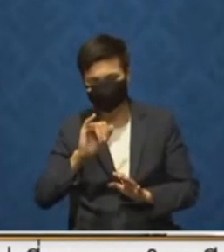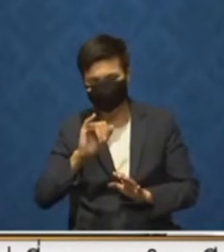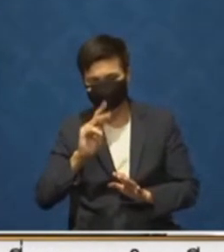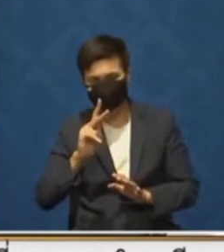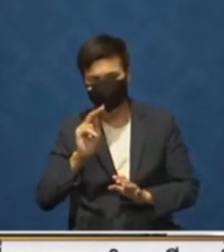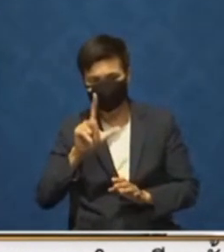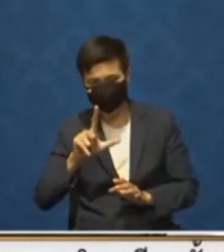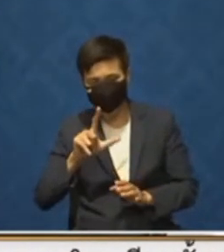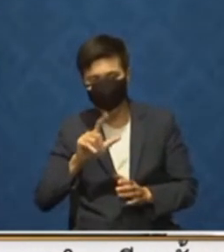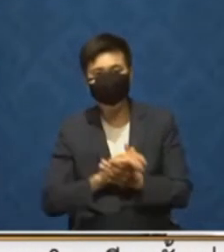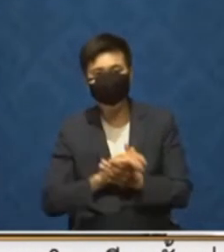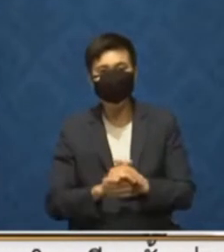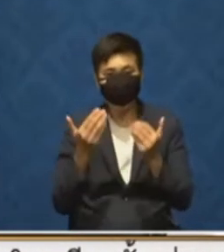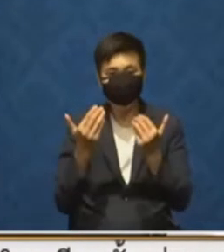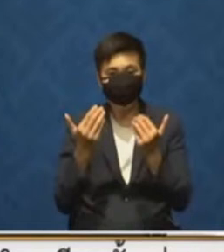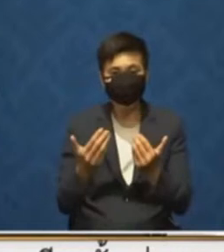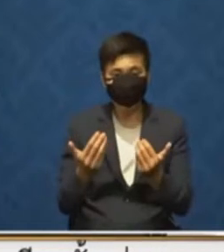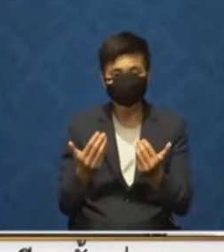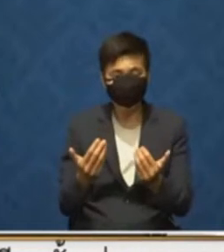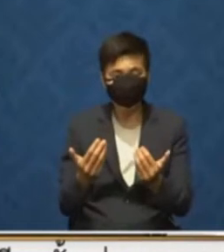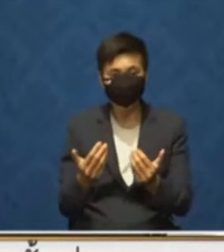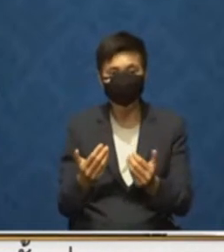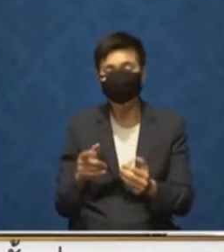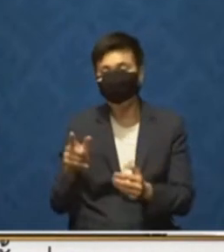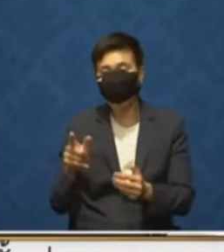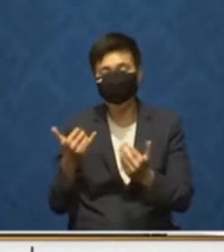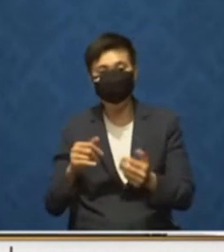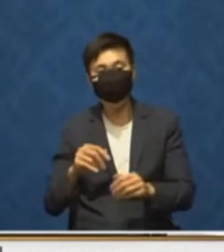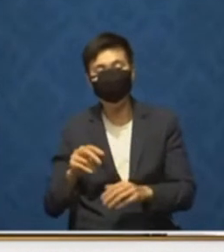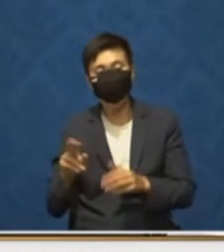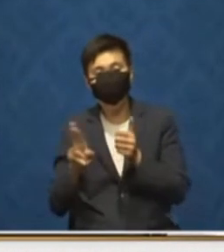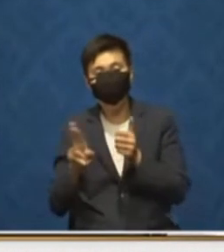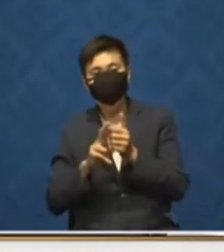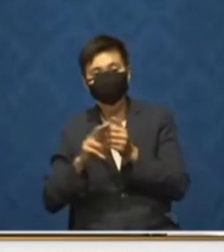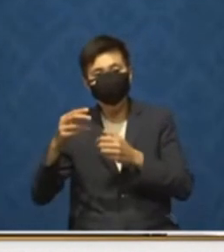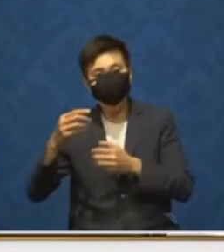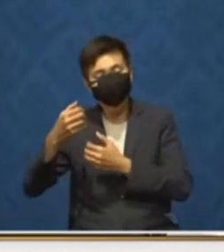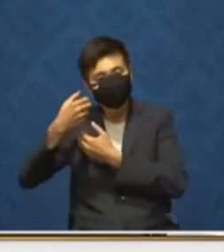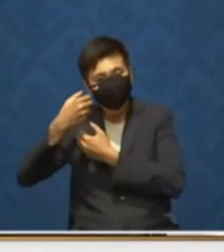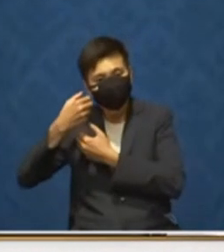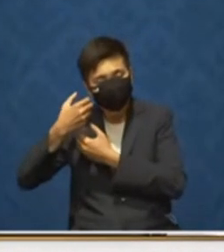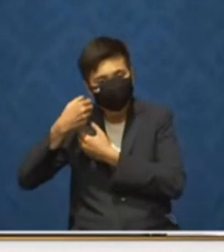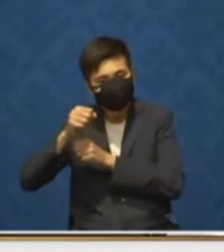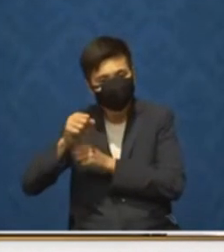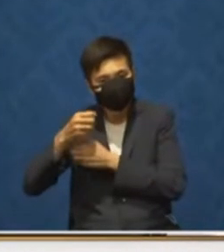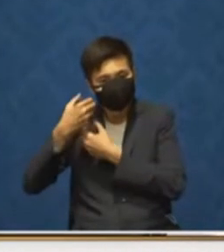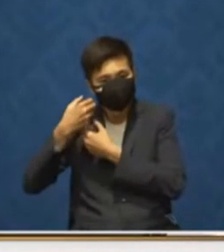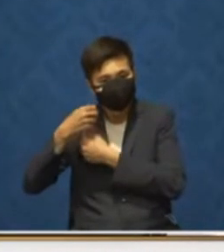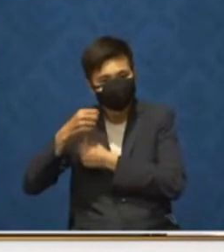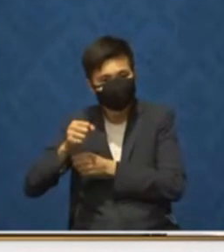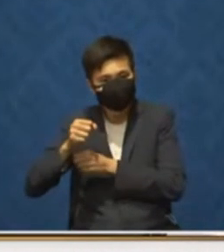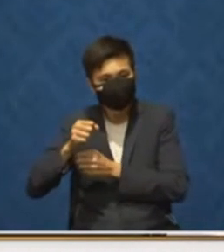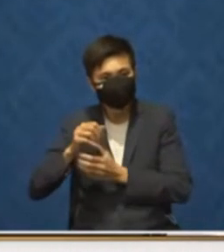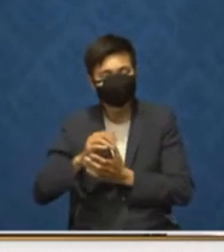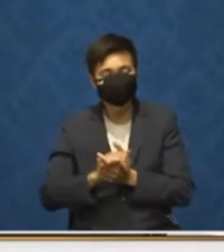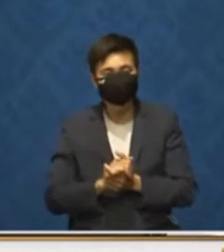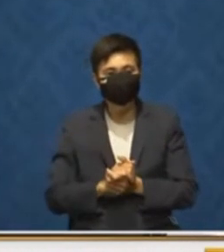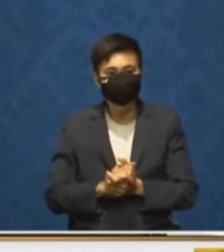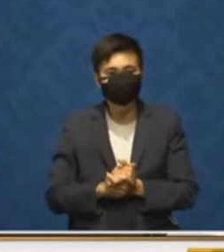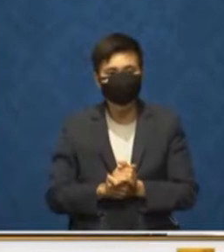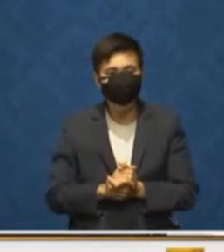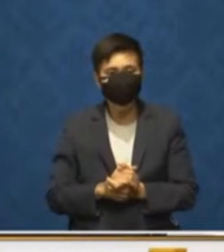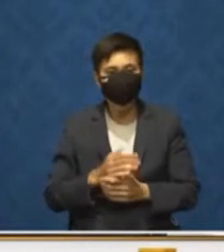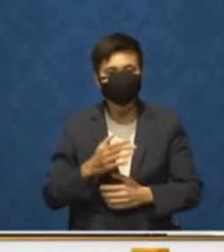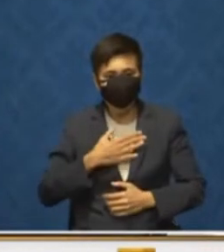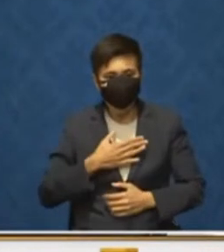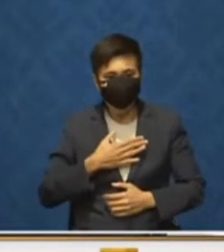พรรคคุณจุรีลักษณวิศิษฏ์ไปรองนายกรัฐมนตรีเนี่ย Iคดีบ้านเคหะสุภชาเนี่ยหัวโขมเนี่ย